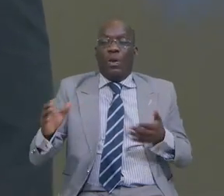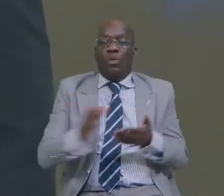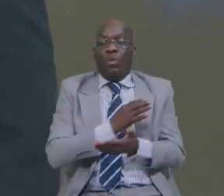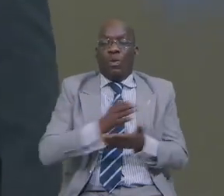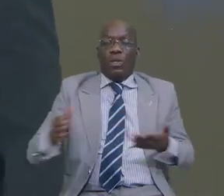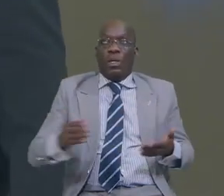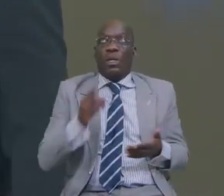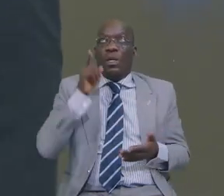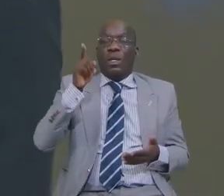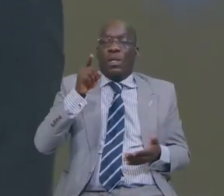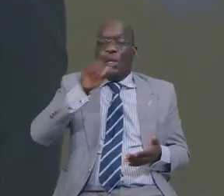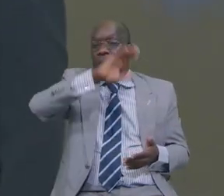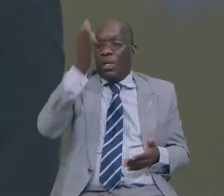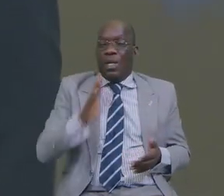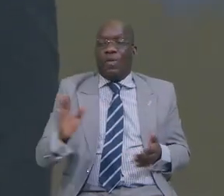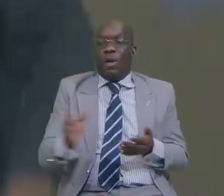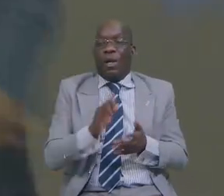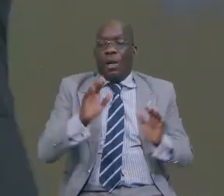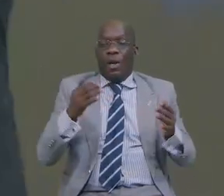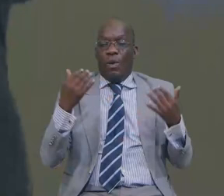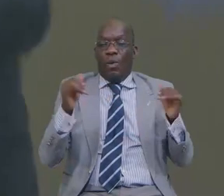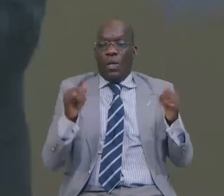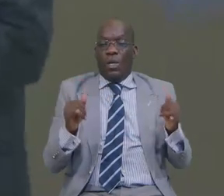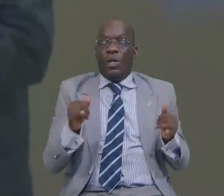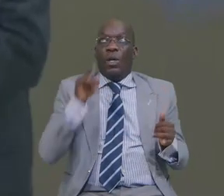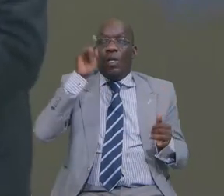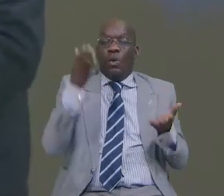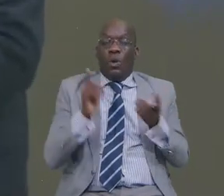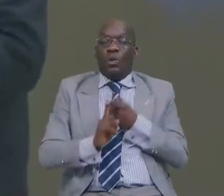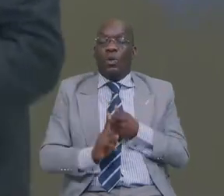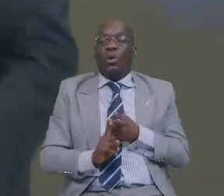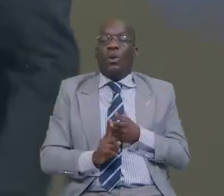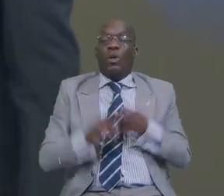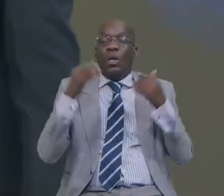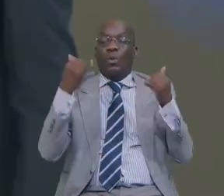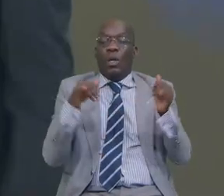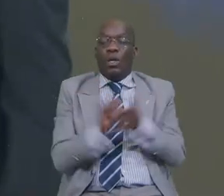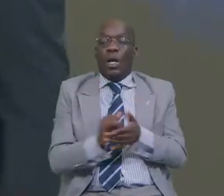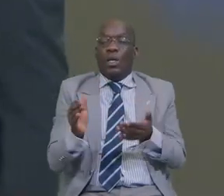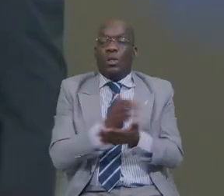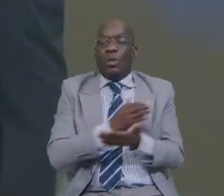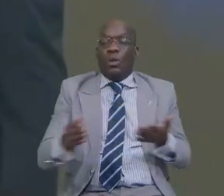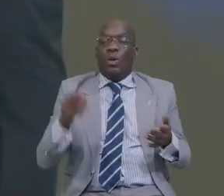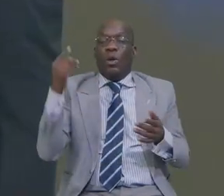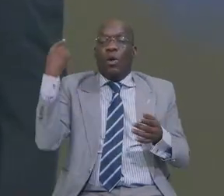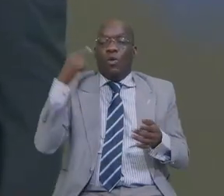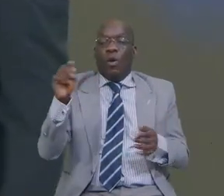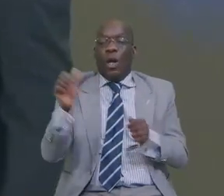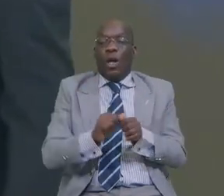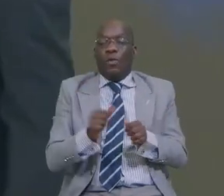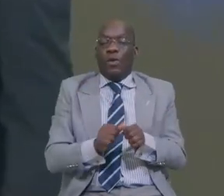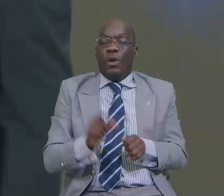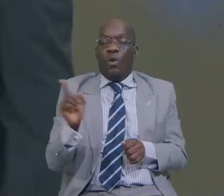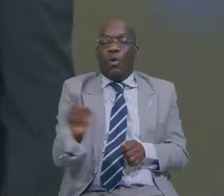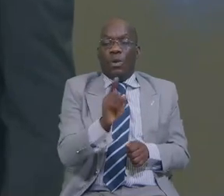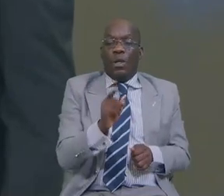jouée. Et il veut jouer cette musique pour que le monde entende. Et il doit utiliser